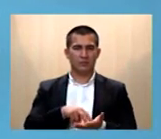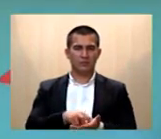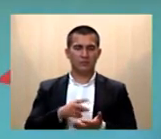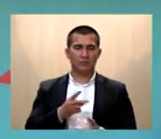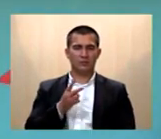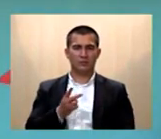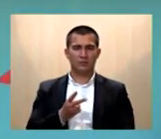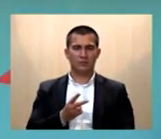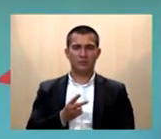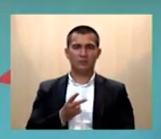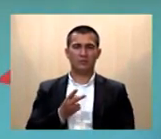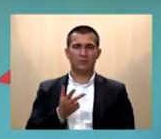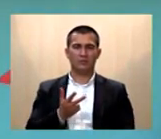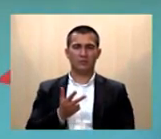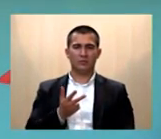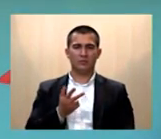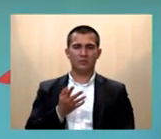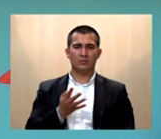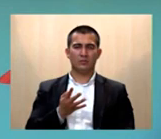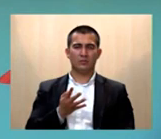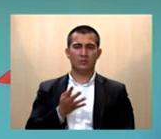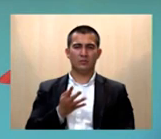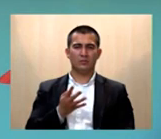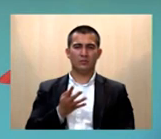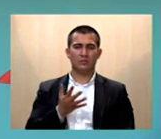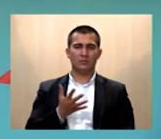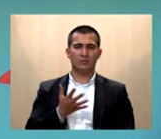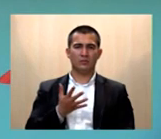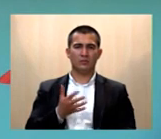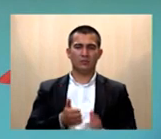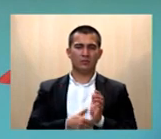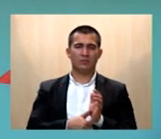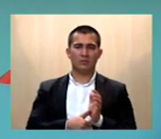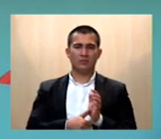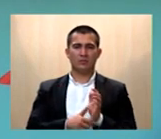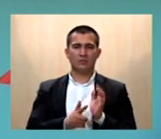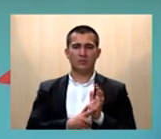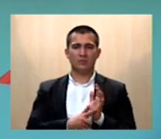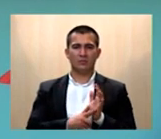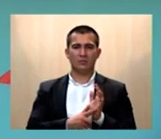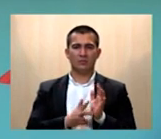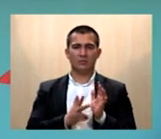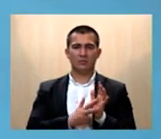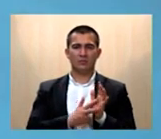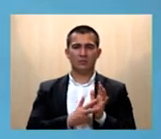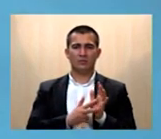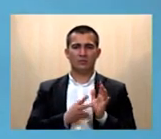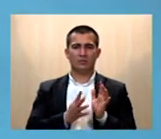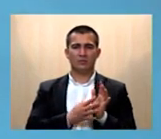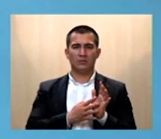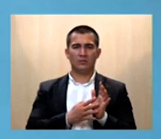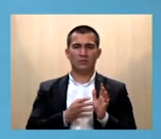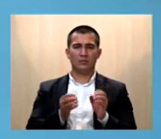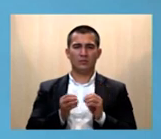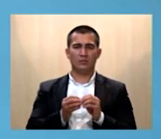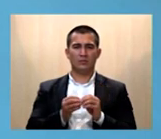1, 2, 3, 4, 5, 6, 7, 8,